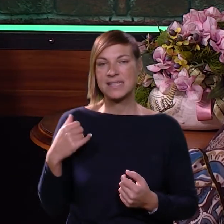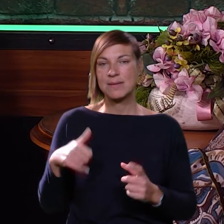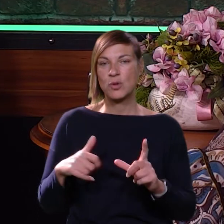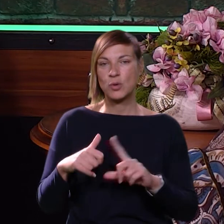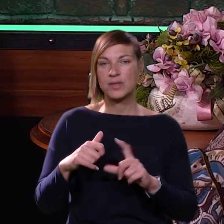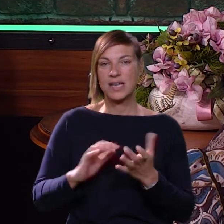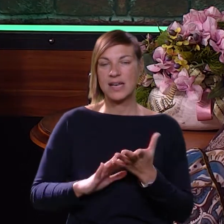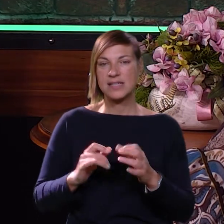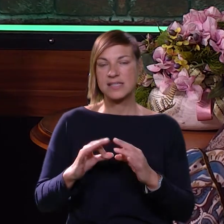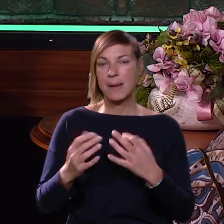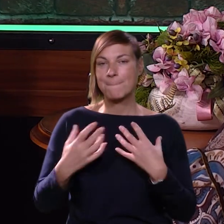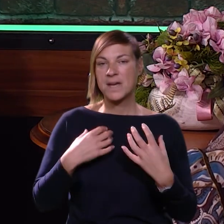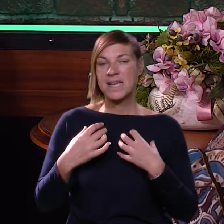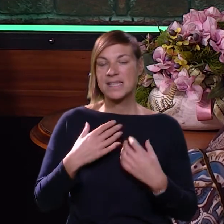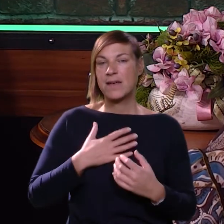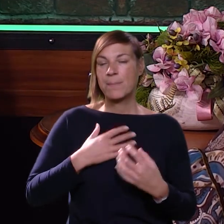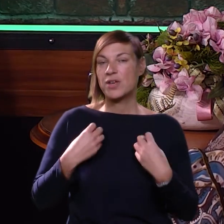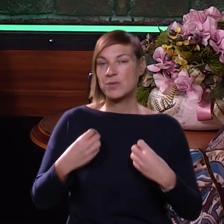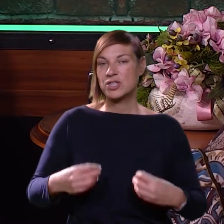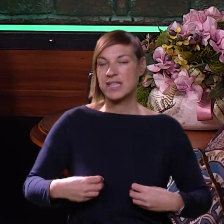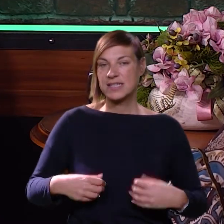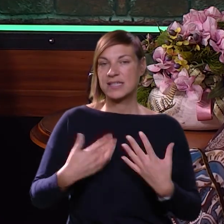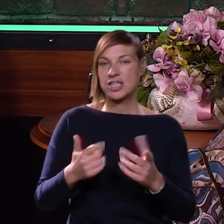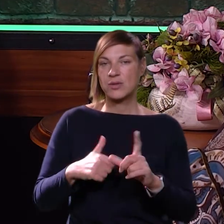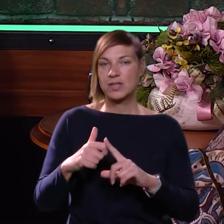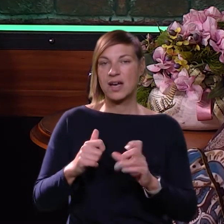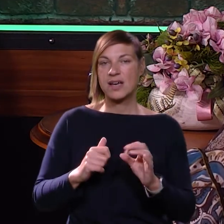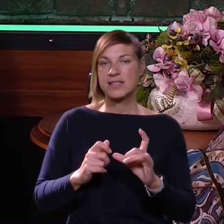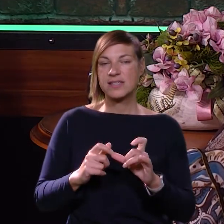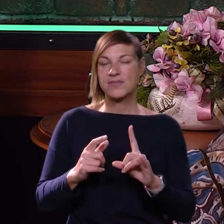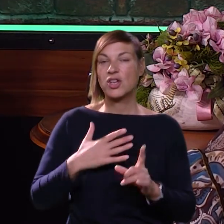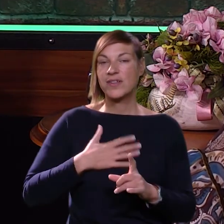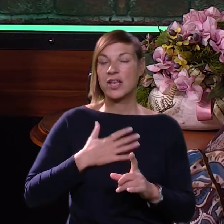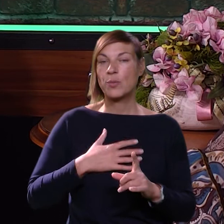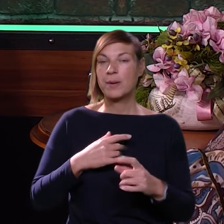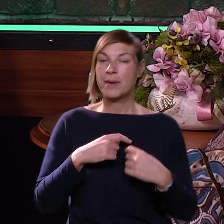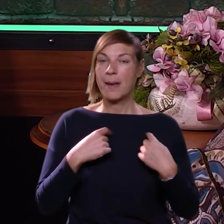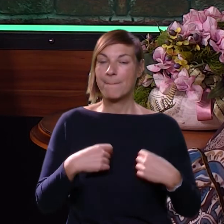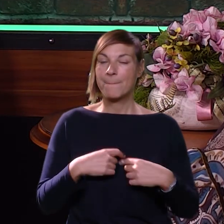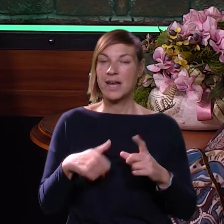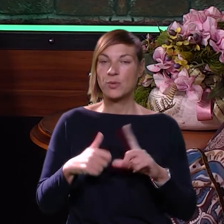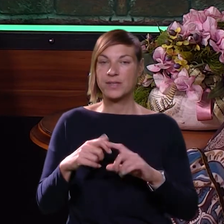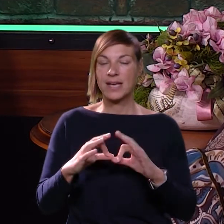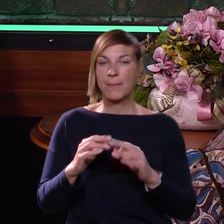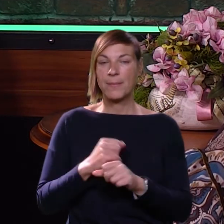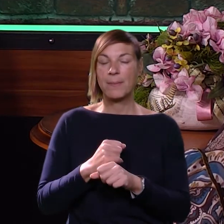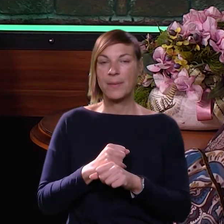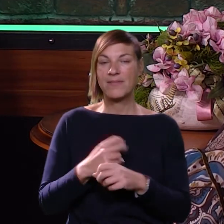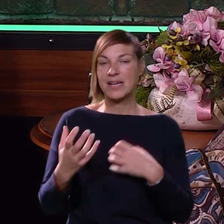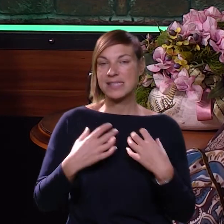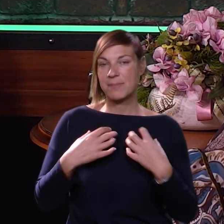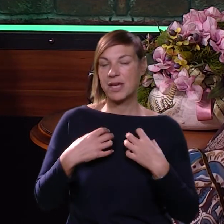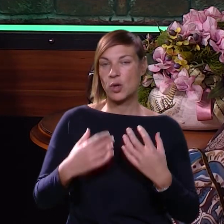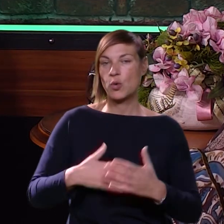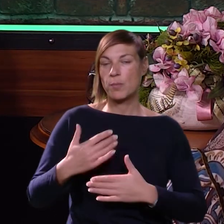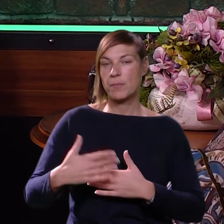i u lutkarskim predstavama, moja učiteljica držala lutkarstvo, pa otud ljubav prema lutkama. Bavila sam se i